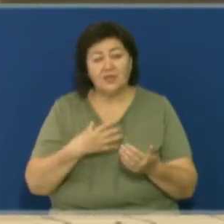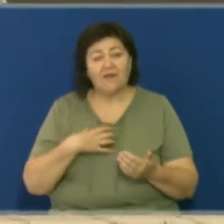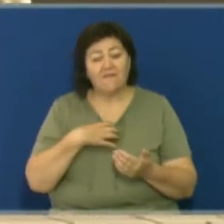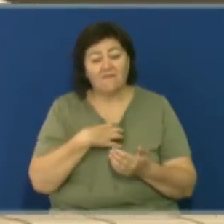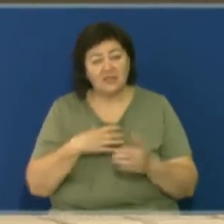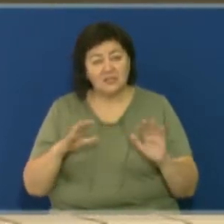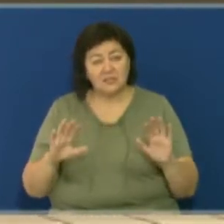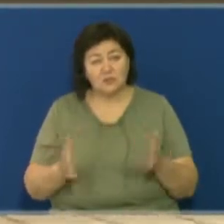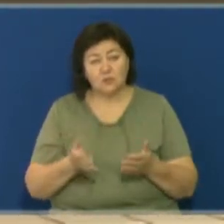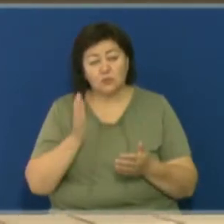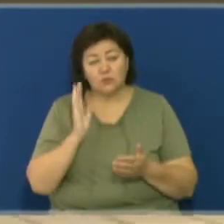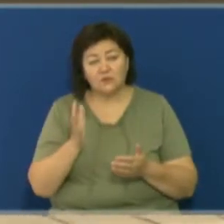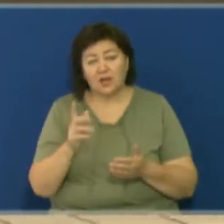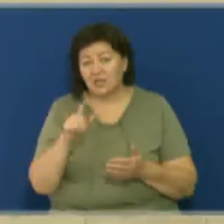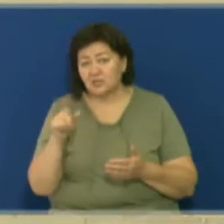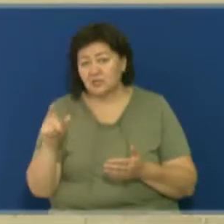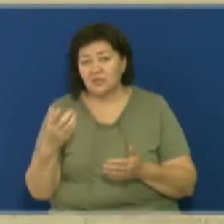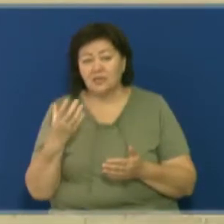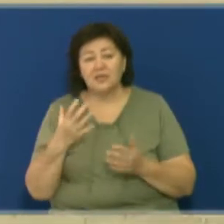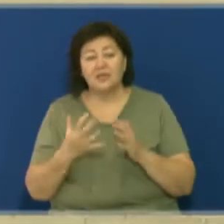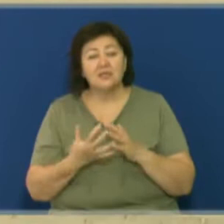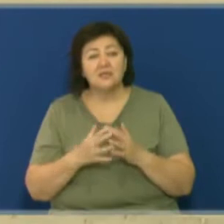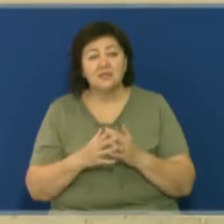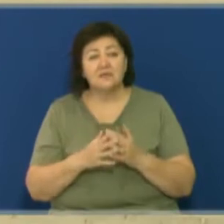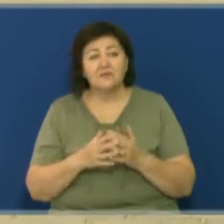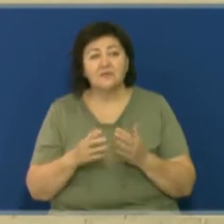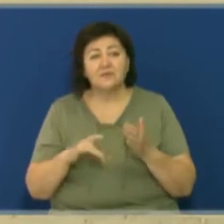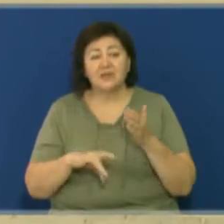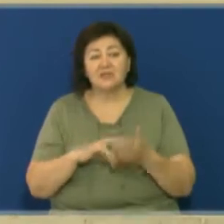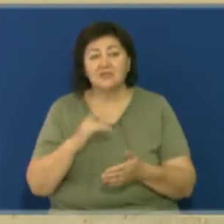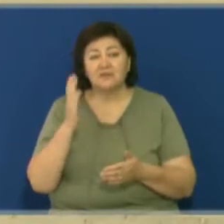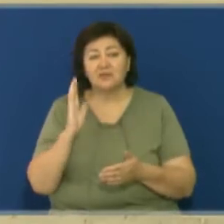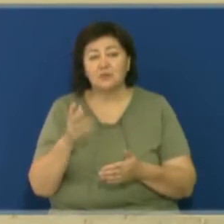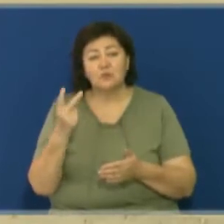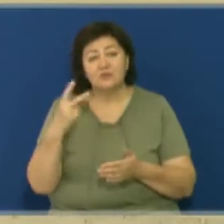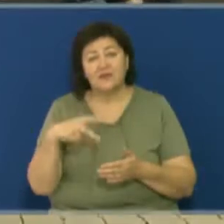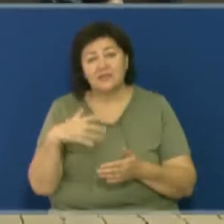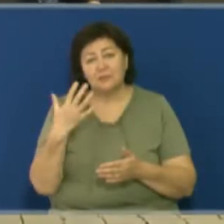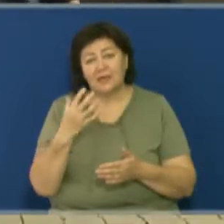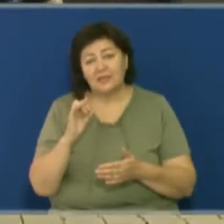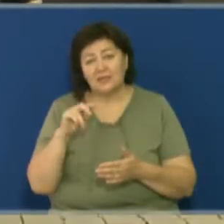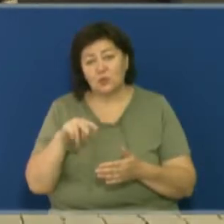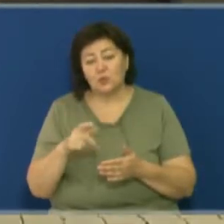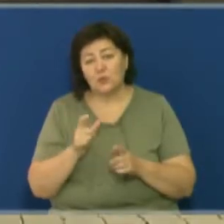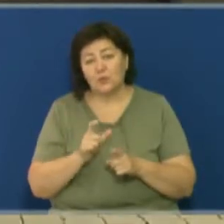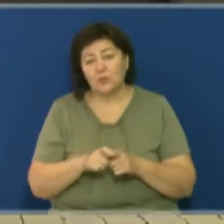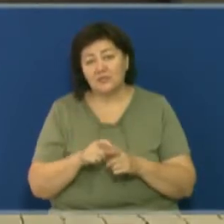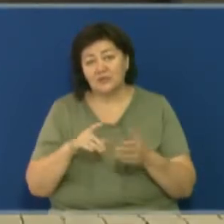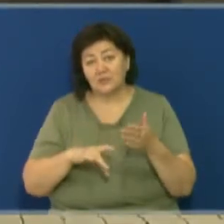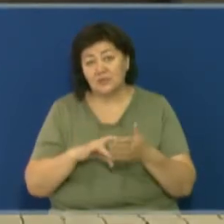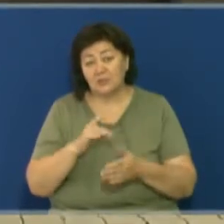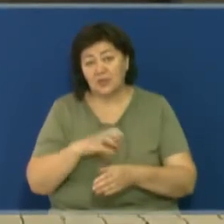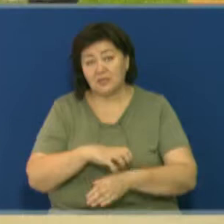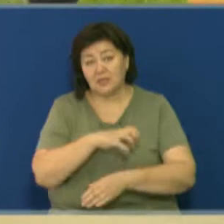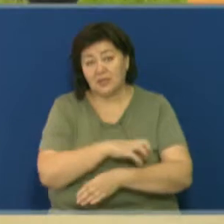лета, проходят в каждом селе в соответствии с требованиями. Голосование состоится 25 июля. По словам членов избирательной комиссии, главное